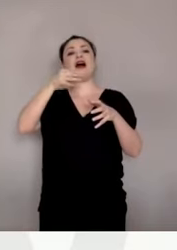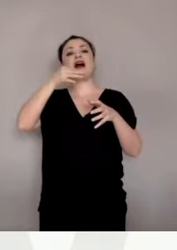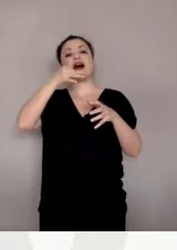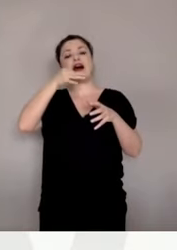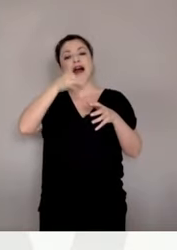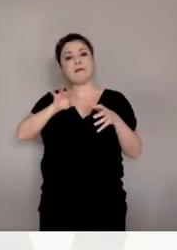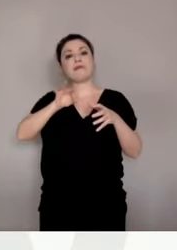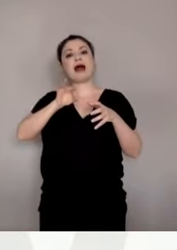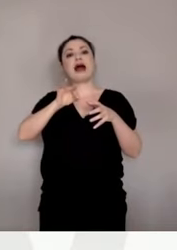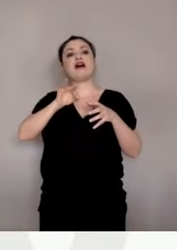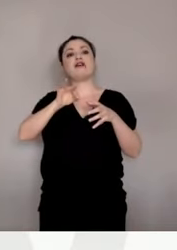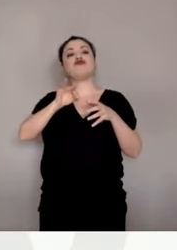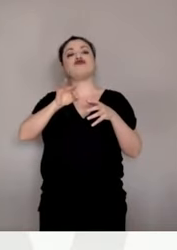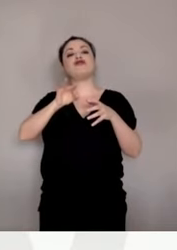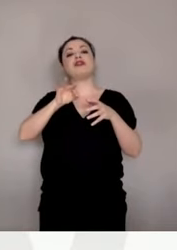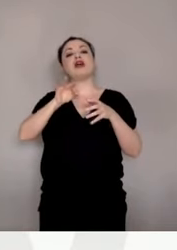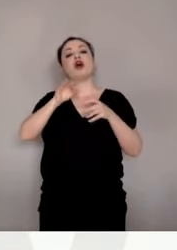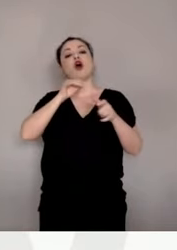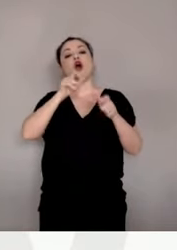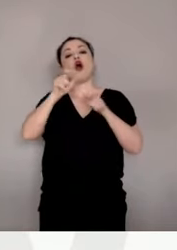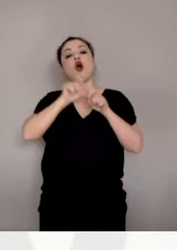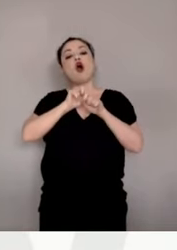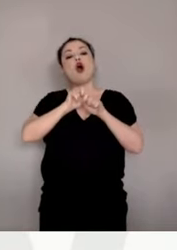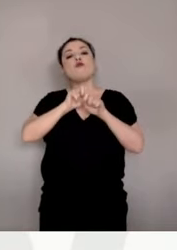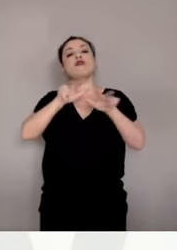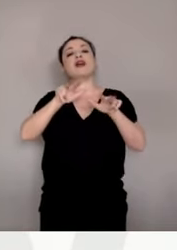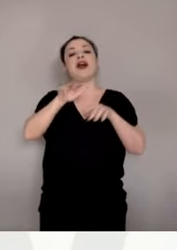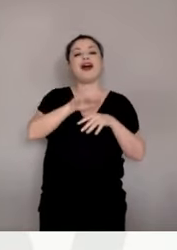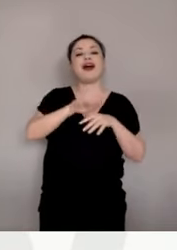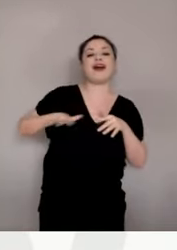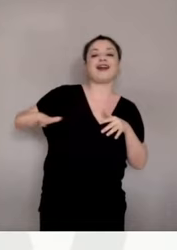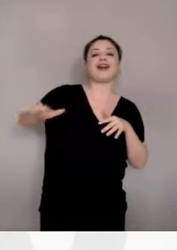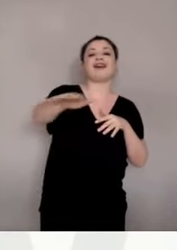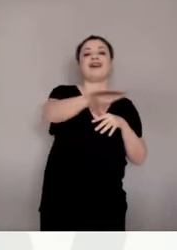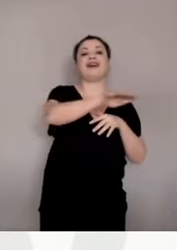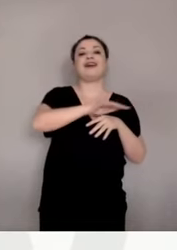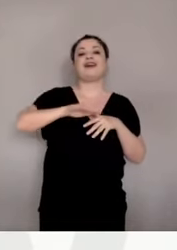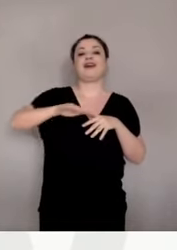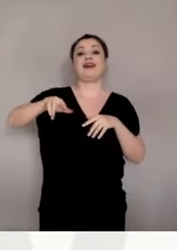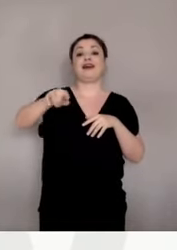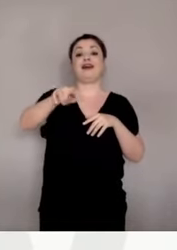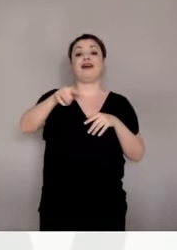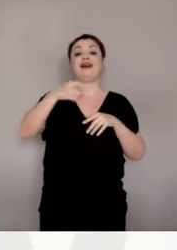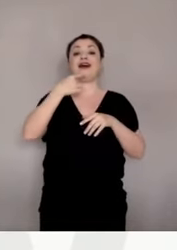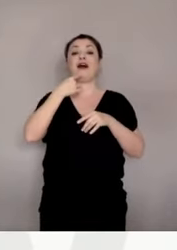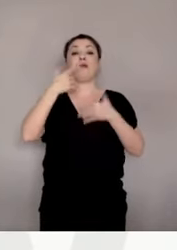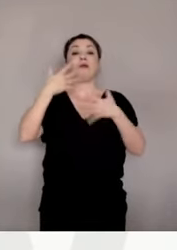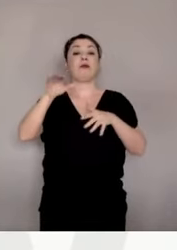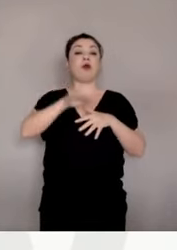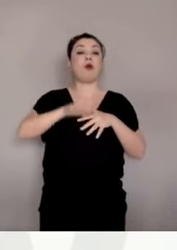all'intero dintorno, al luogo che ha accolto i nostri studiosi quando è nata l'università,